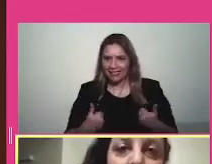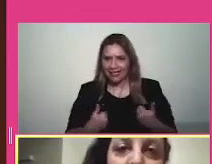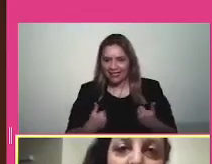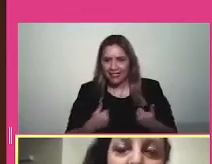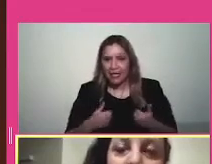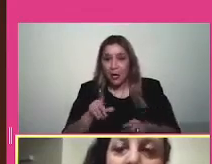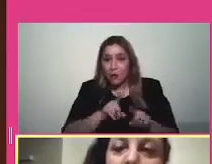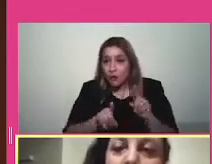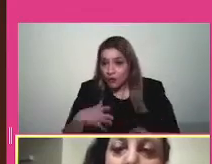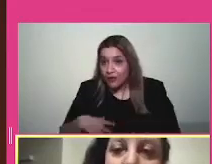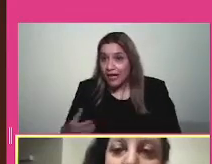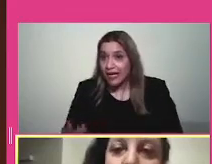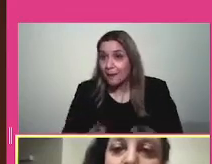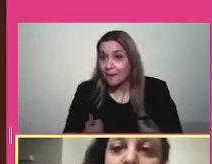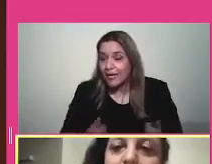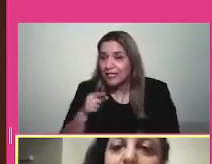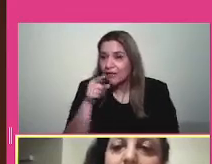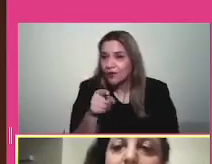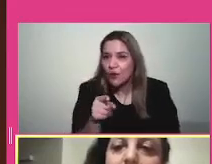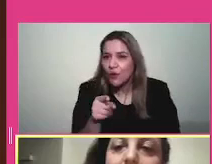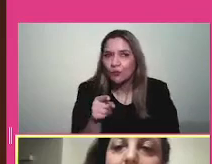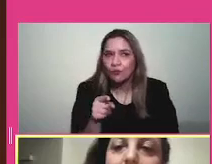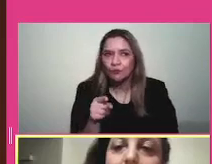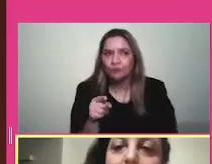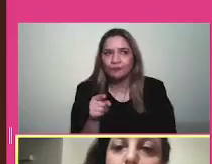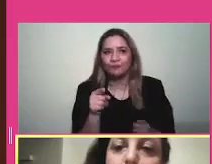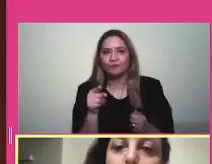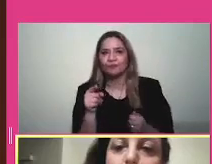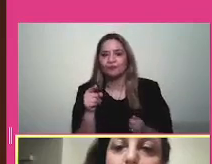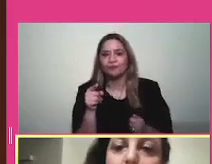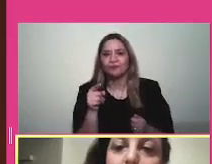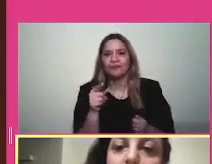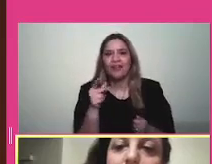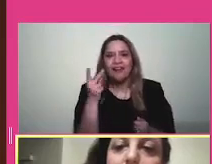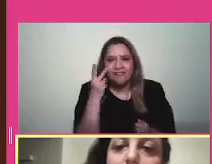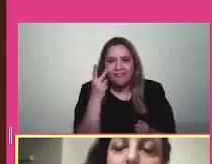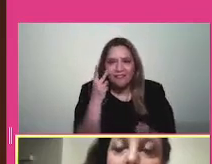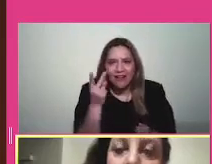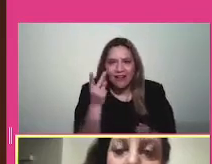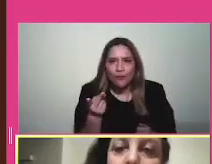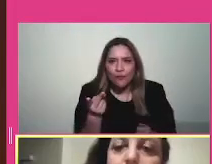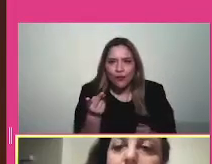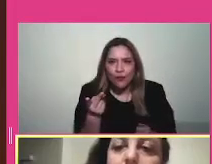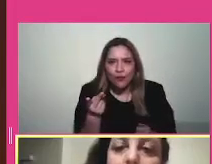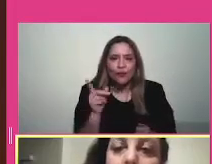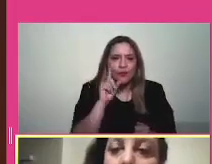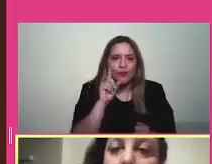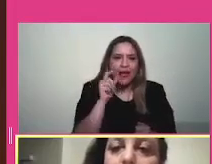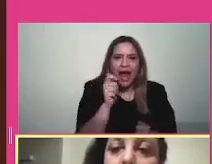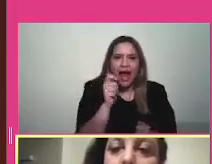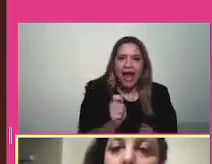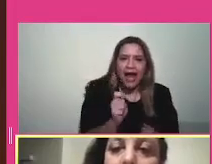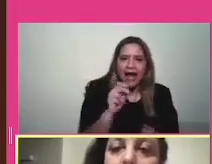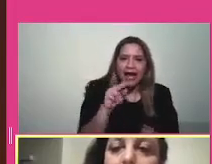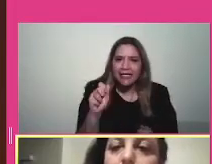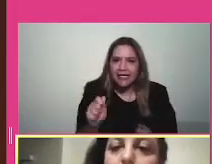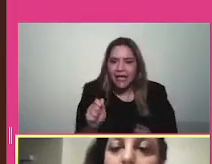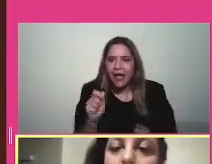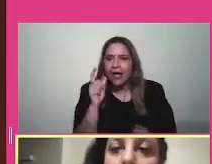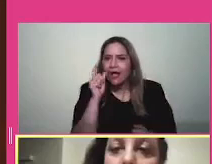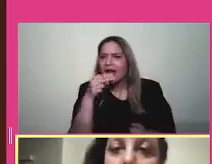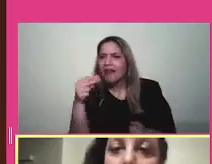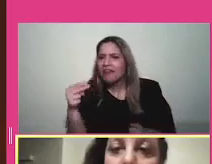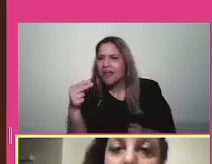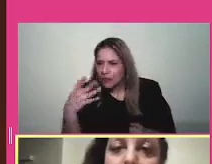δηλώσει κάποιοι ότι θέλουν να παίξουν. Βλέπω Άννα Κουβαριώτη. Δεν ξέρω ο Θάνος αν είναι ακόμα εδώ και